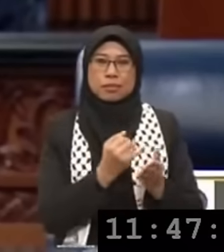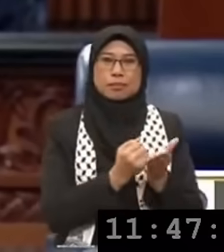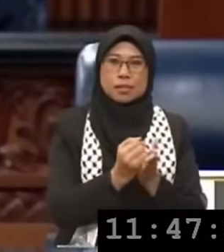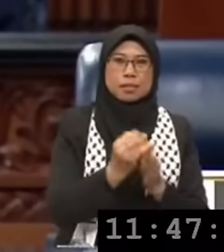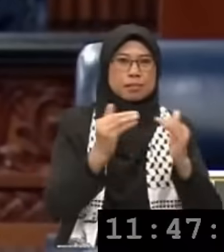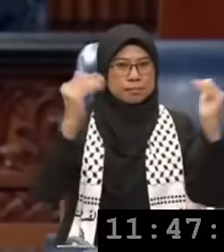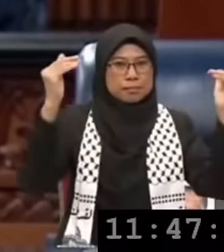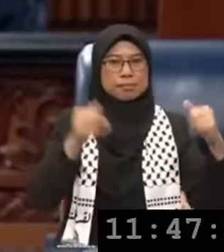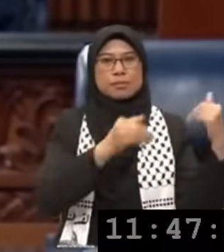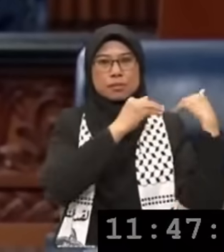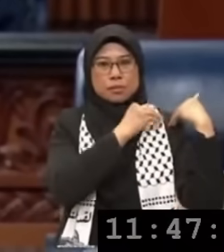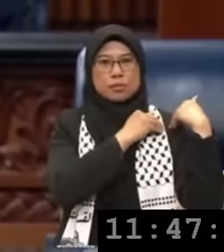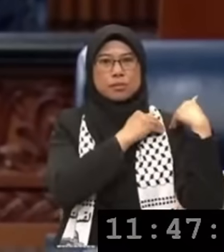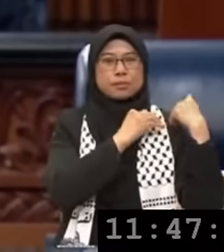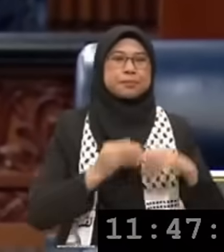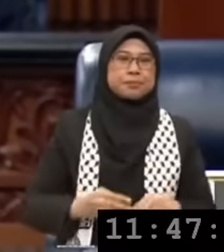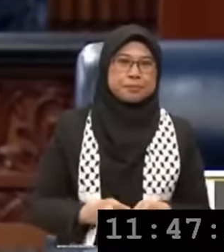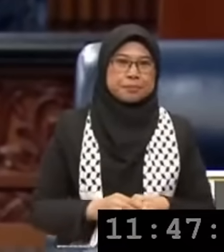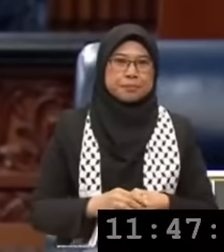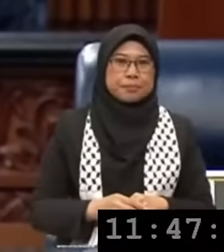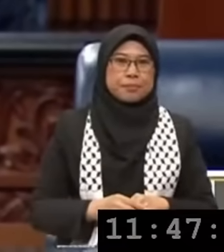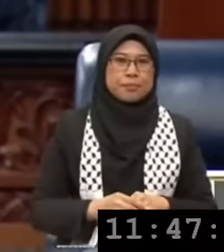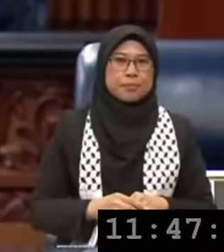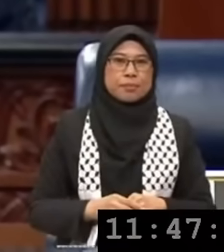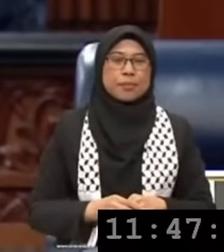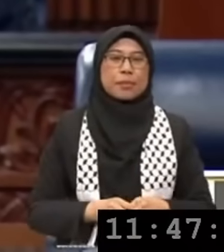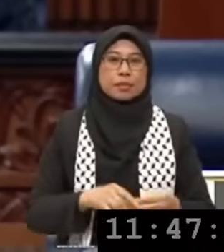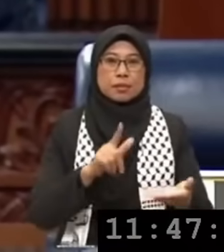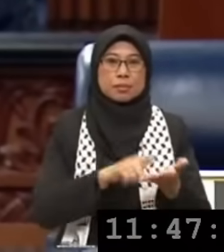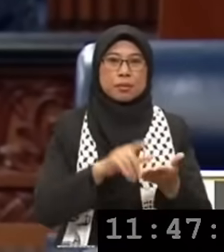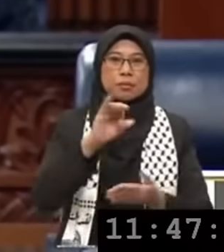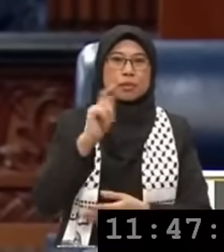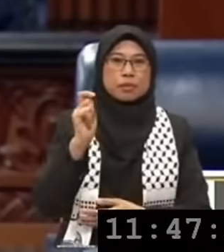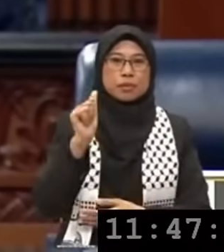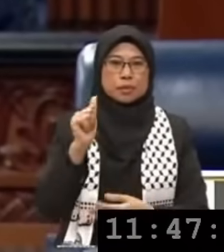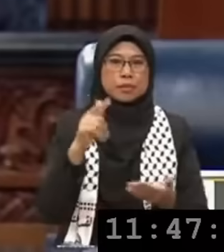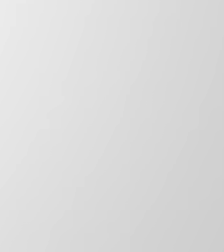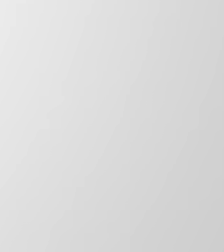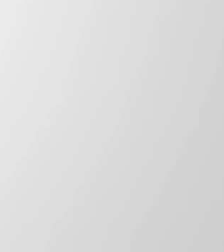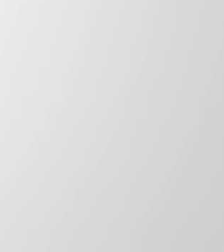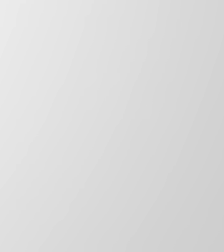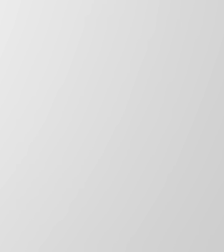dan bertanggungjawab ke atas perk tersebut ini fakta yang er kita ada terima